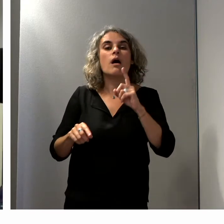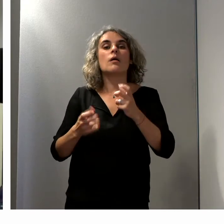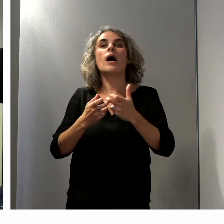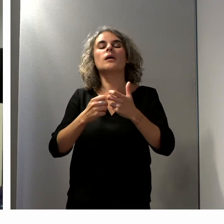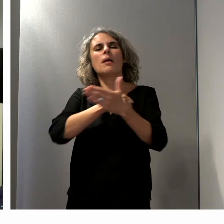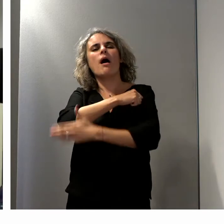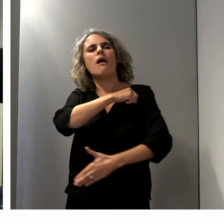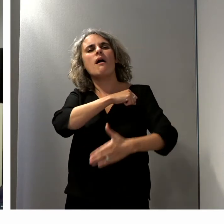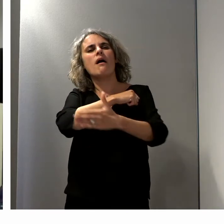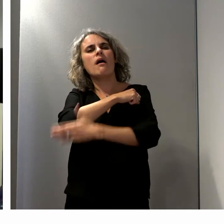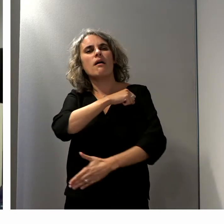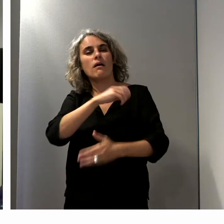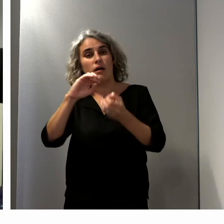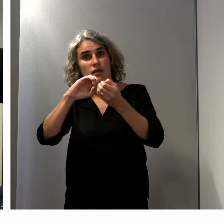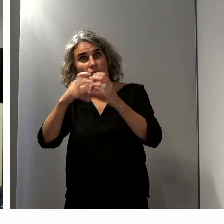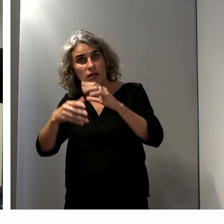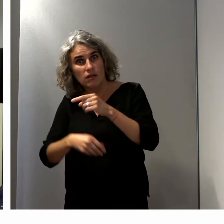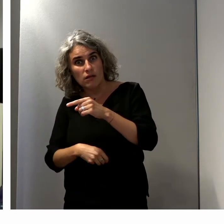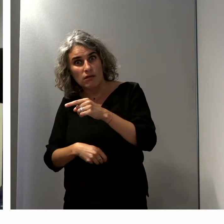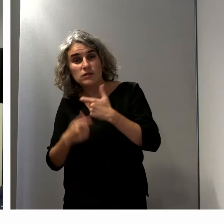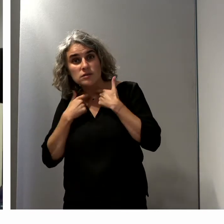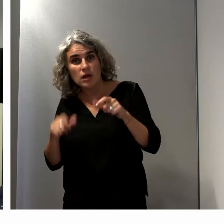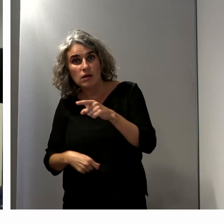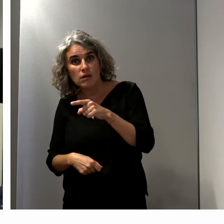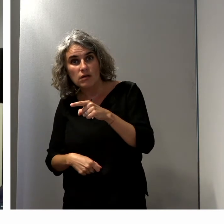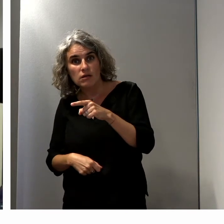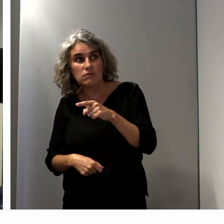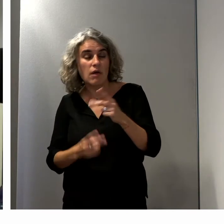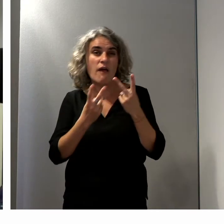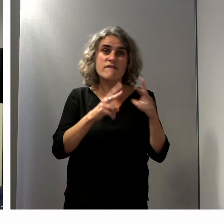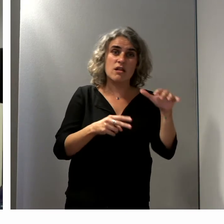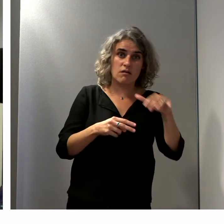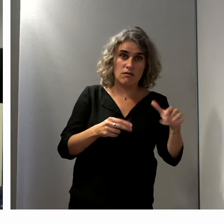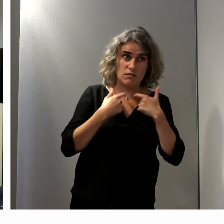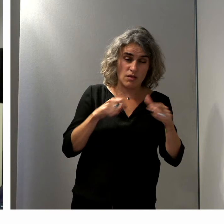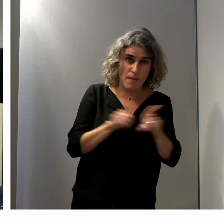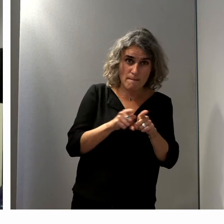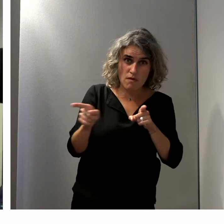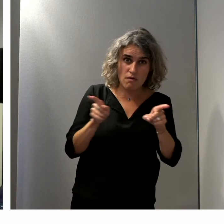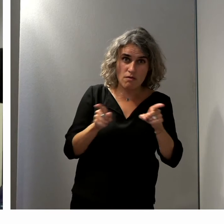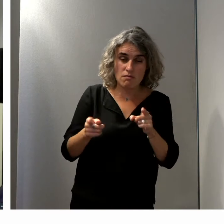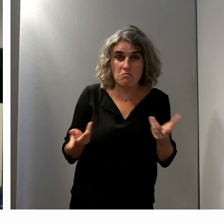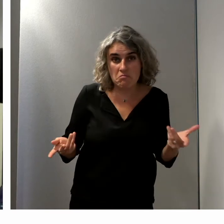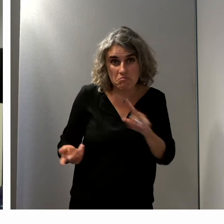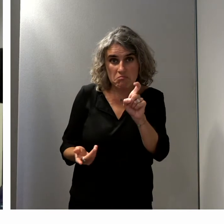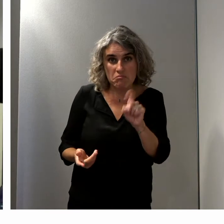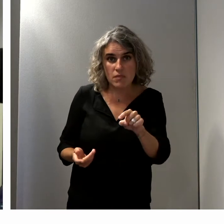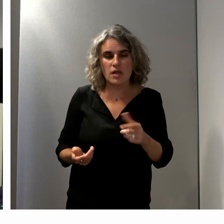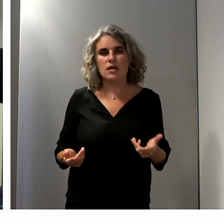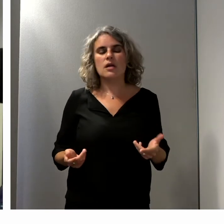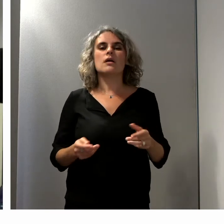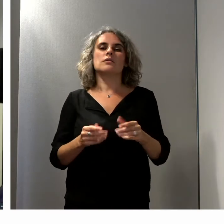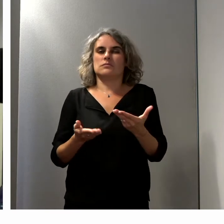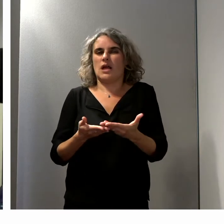en race campagne n'est sans doute pas la même que l'accessibilité en pleine ville. Donc, il y a déjà